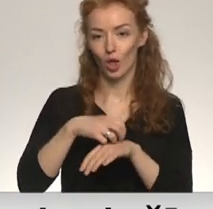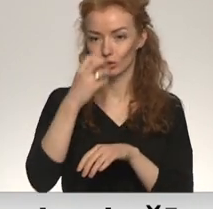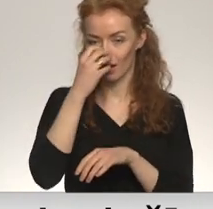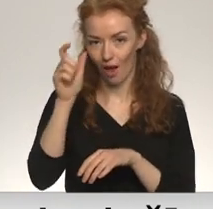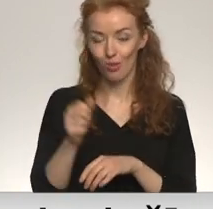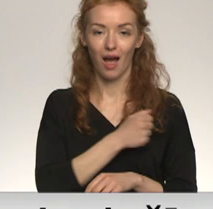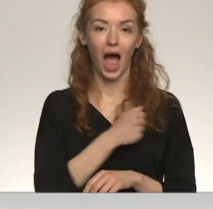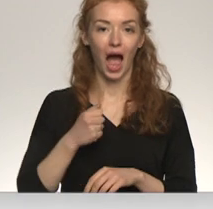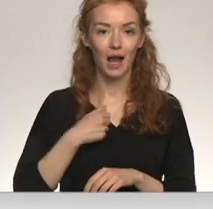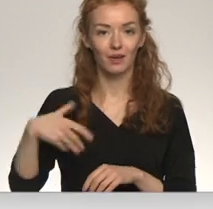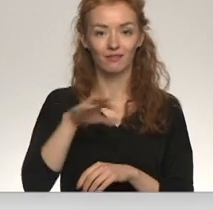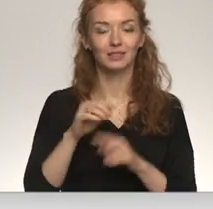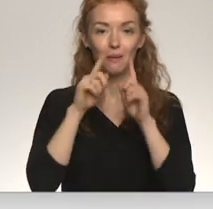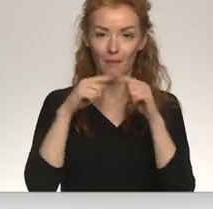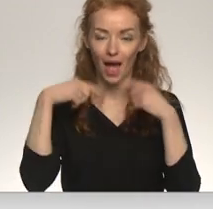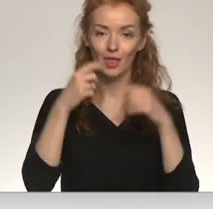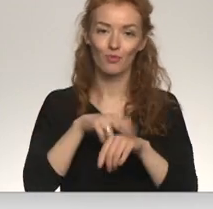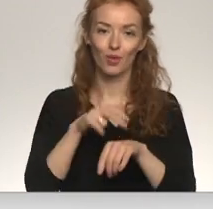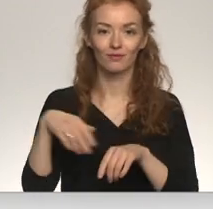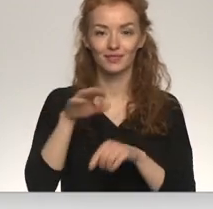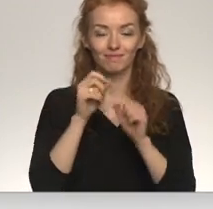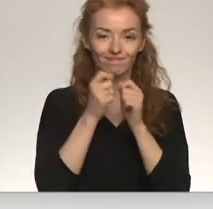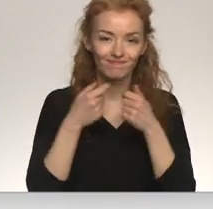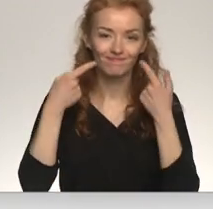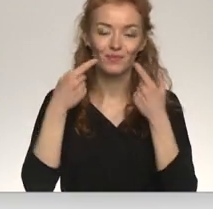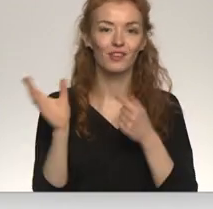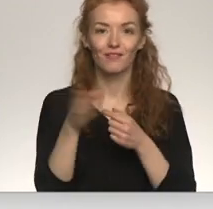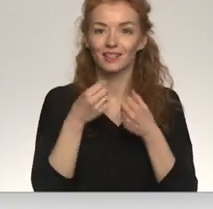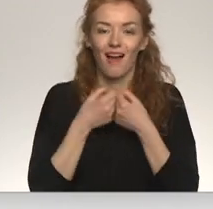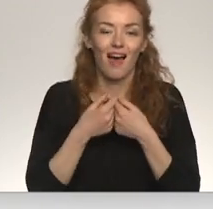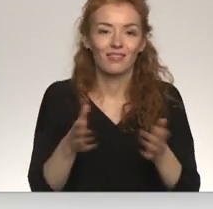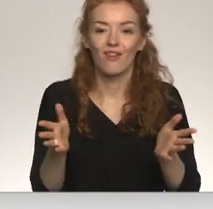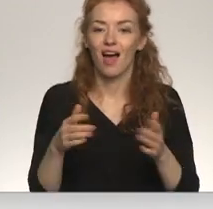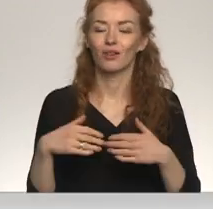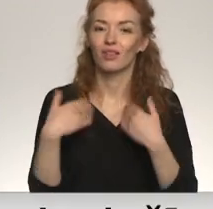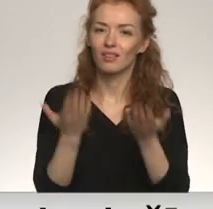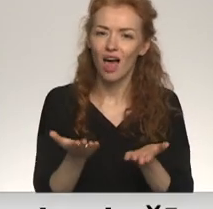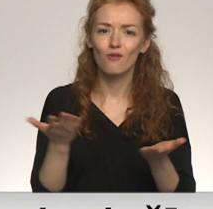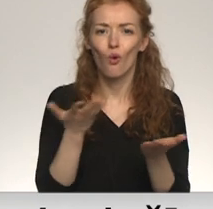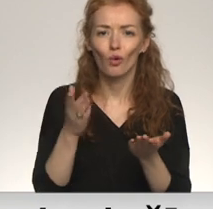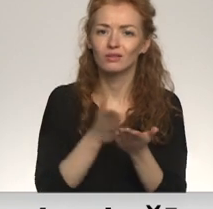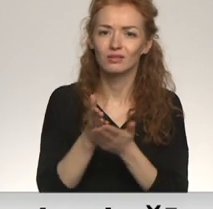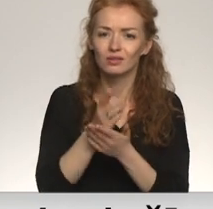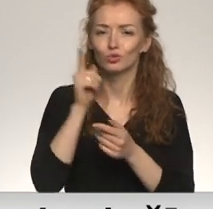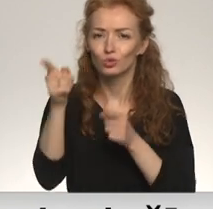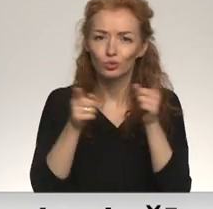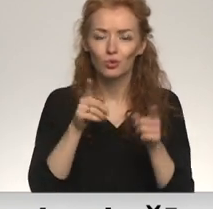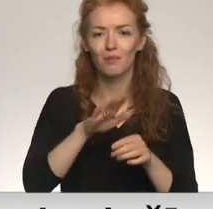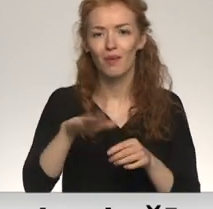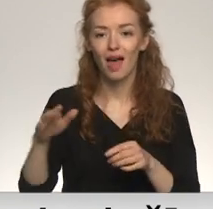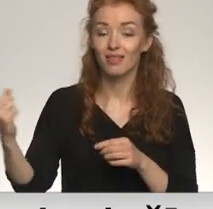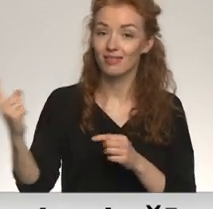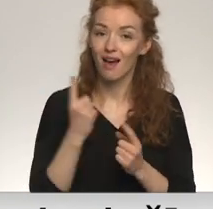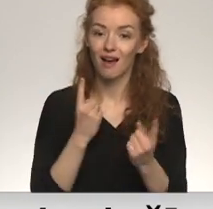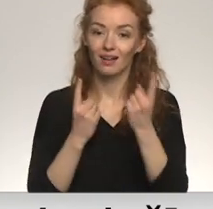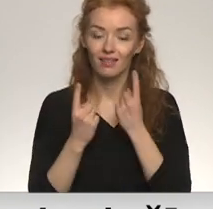saka smaidīt, un policisti saka smaidīt, un visi ļoti bija atvērti. Viņi deva mums ceļu visur, bērni atnāca pie